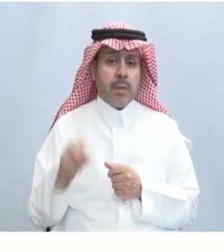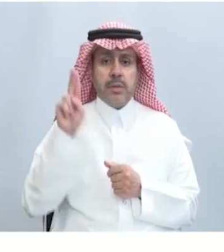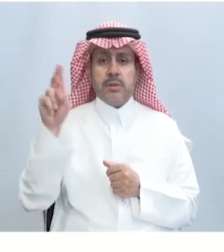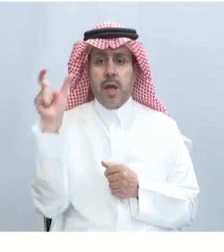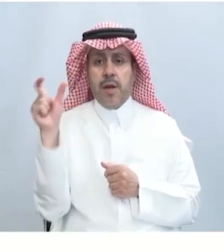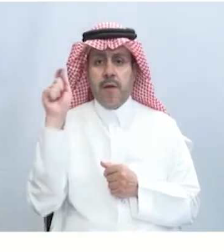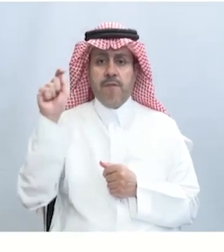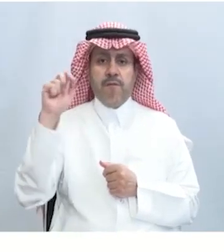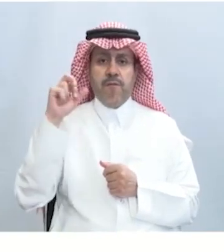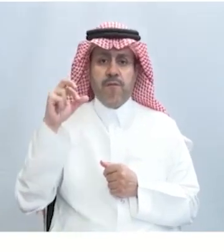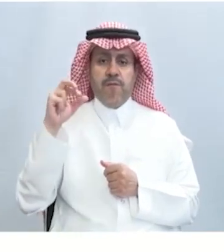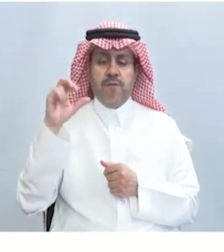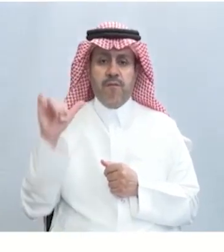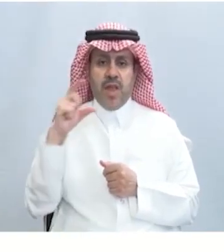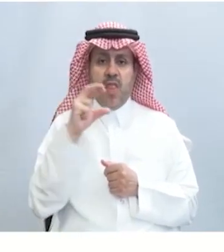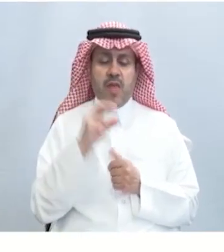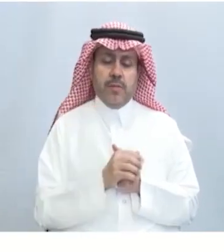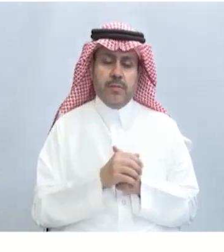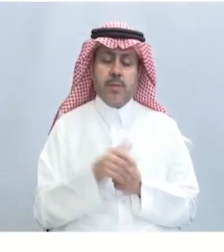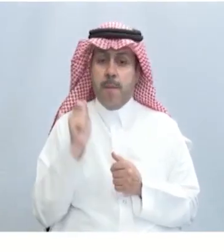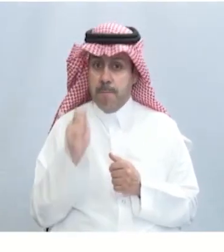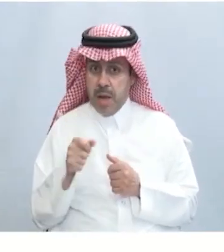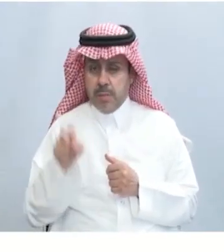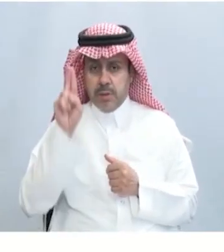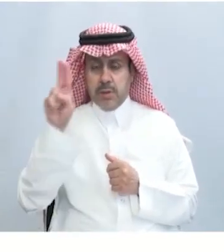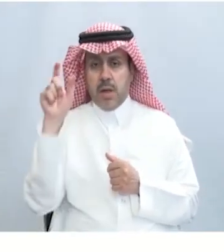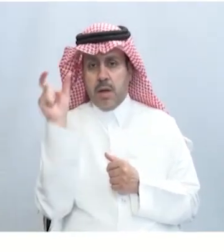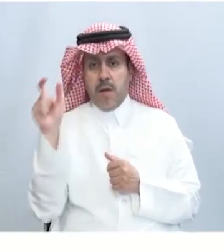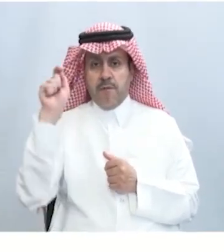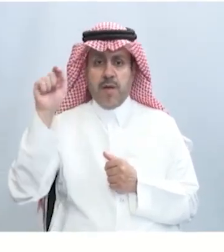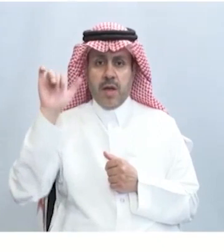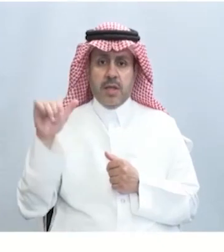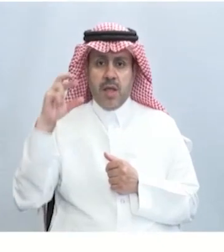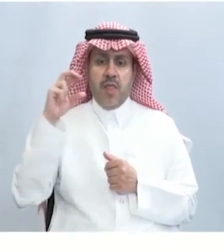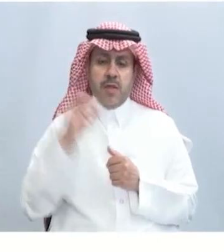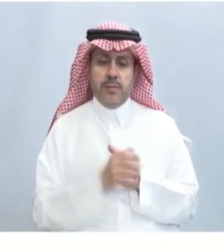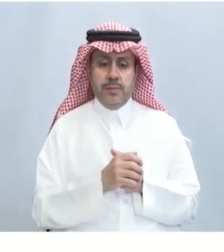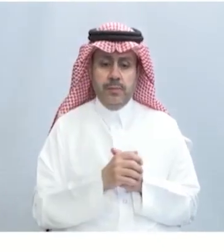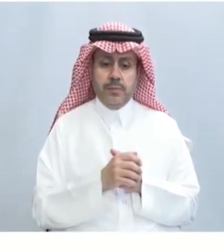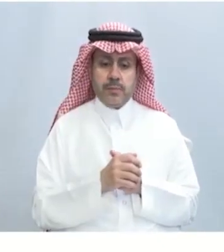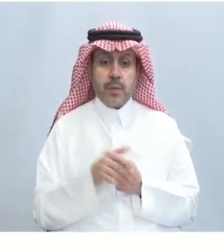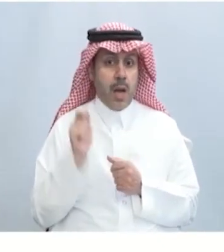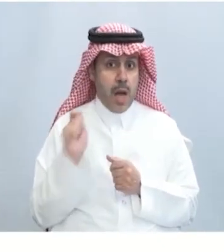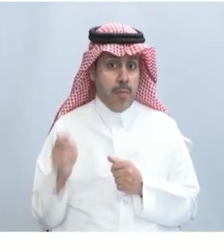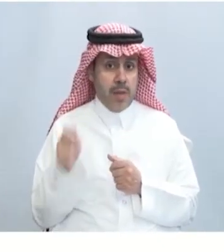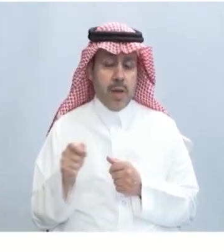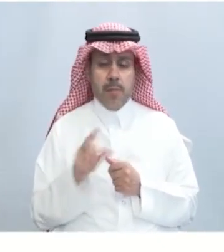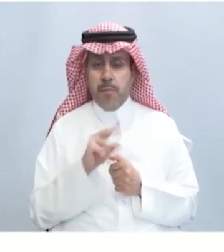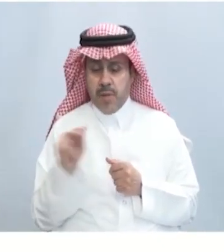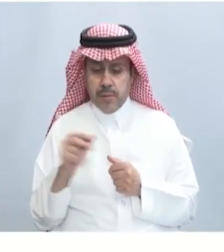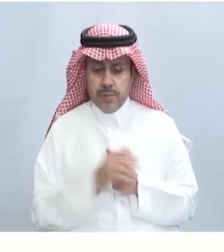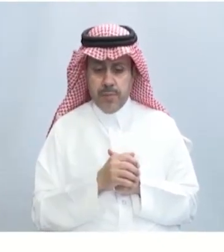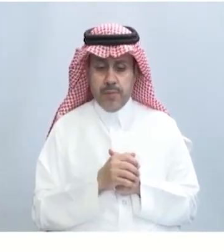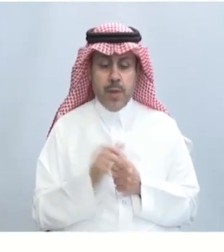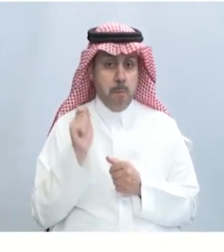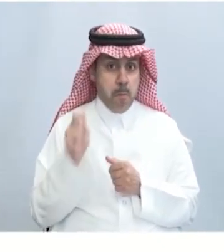الامثله المطلقه وسنبين لكم بعد قليل هذا التفصيل الذي ذكرناه لكم محاكم التنفيذ من هذه الامثله ايضا